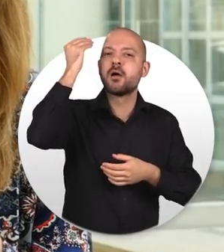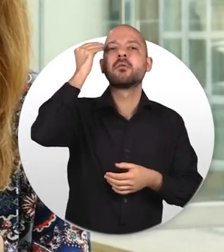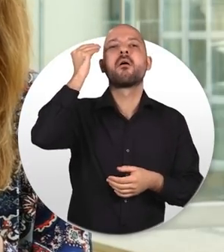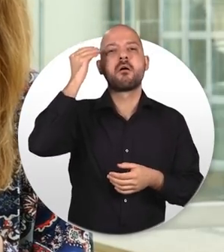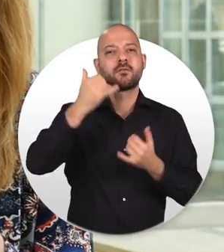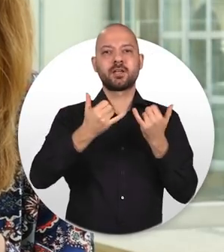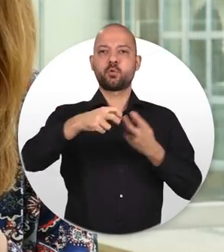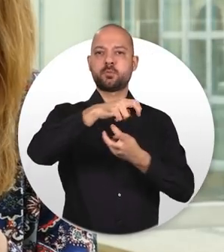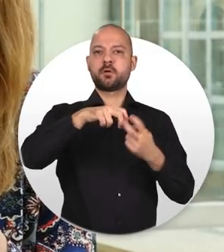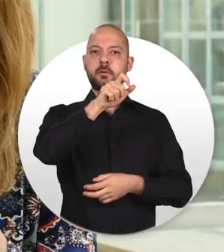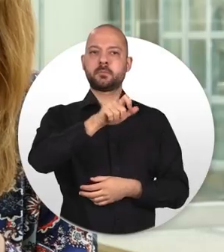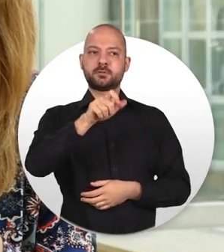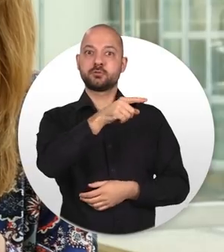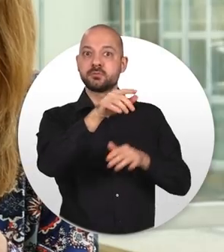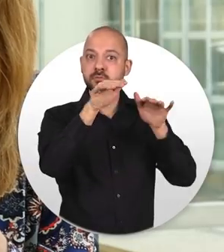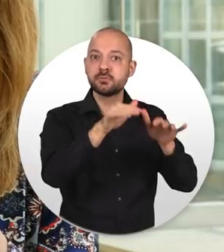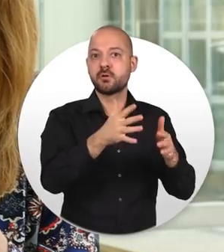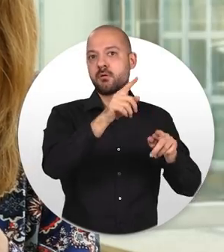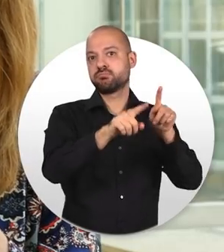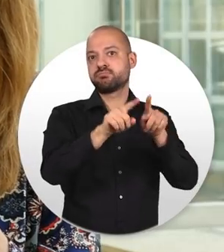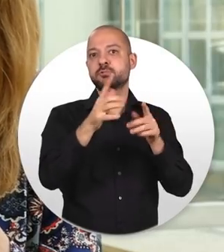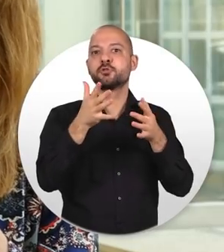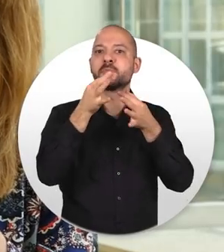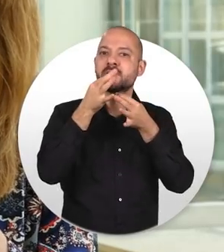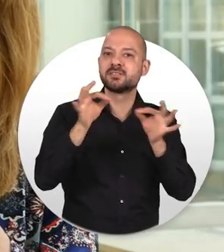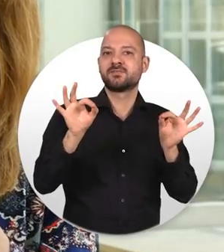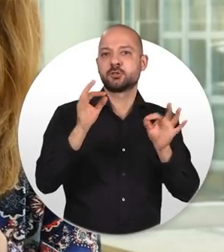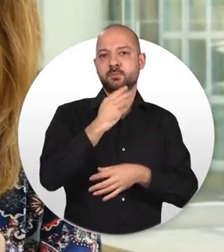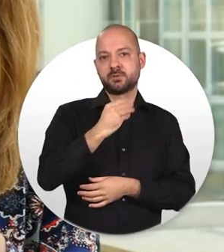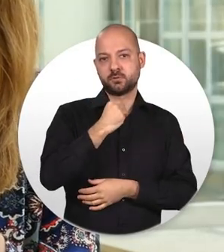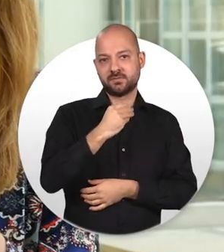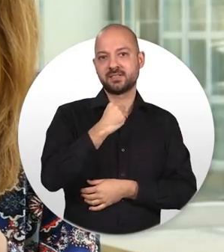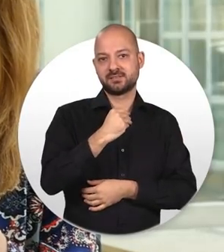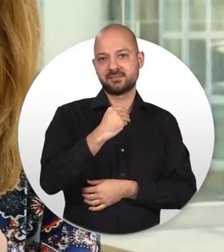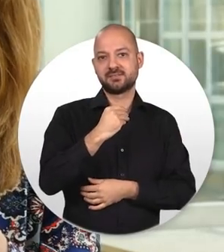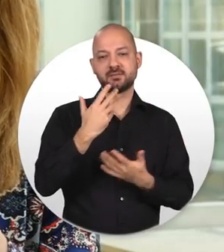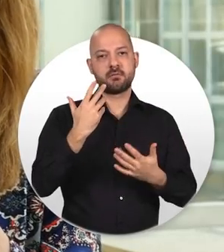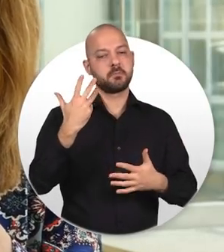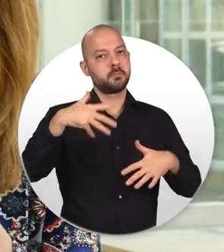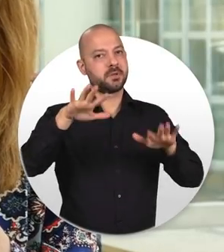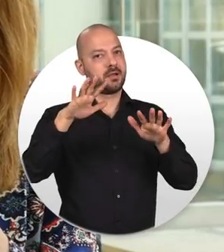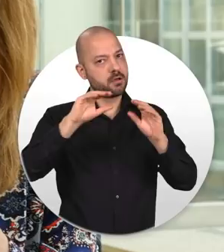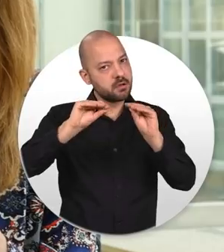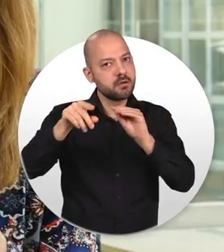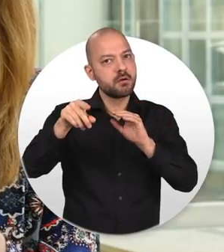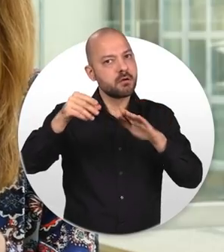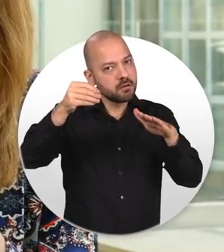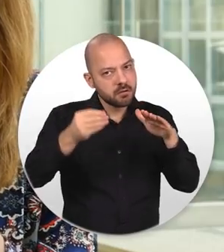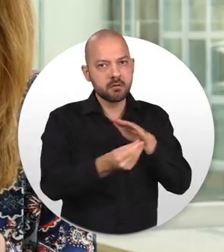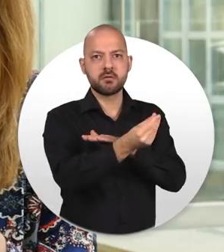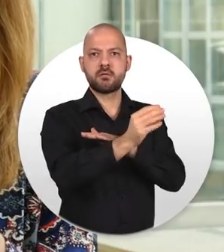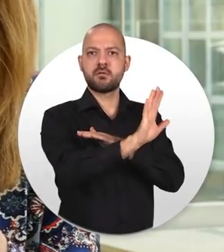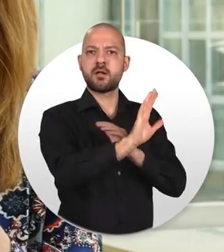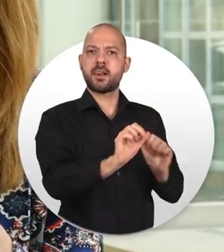Anfang den Umgang mit den Leuten mit verschiedenen spezifischen Bedürfnissen.